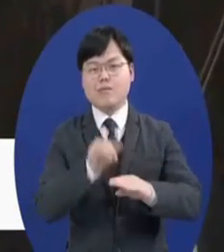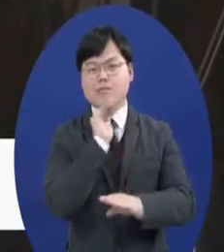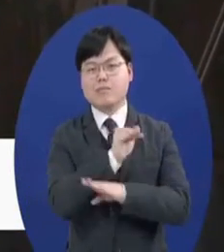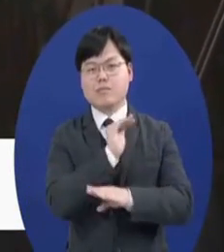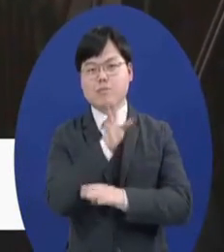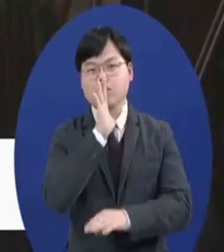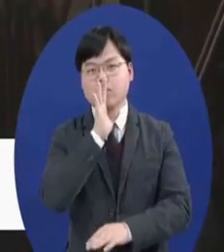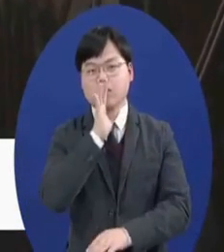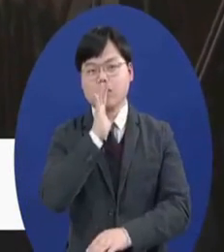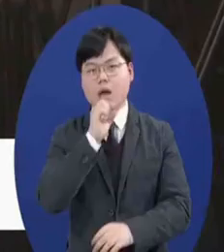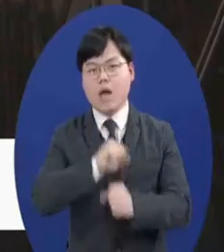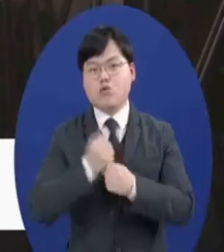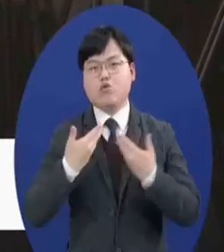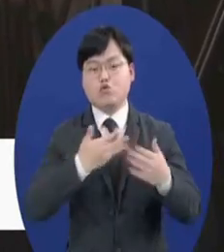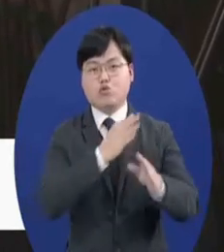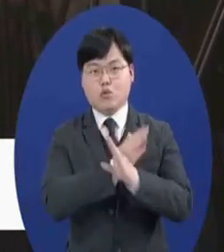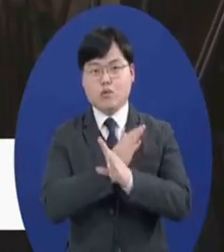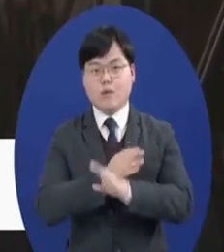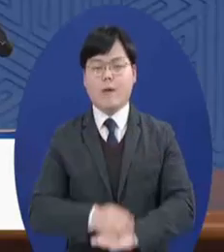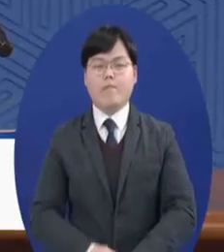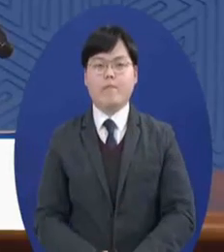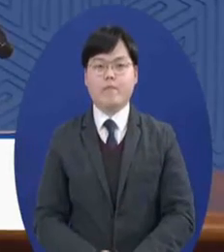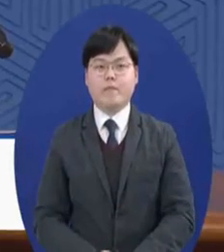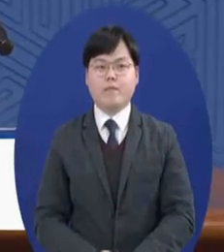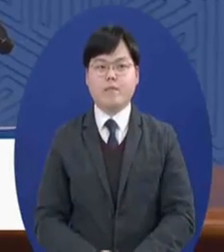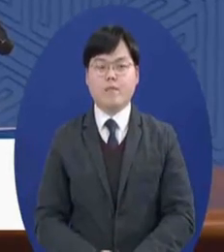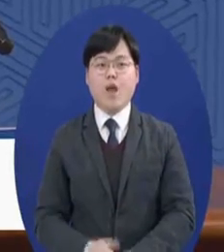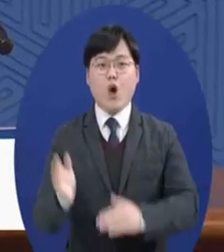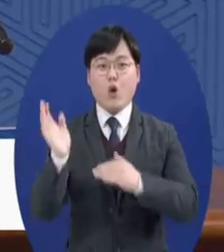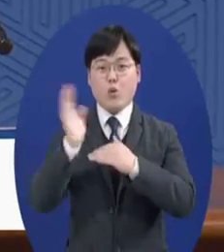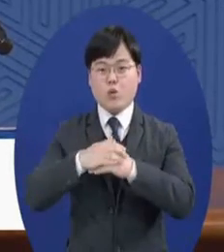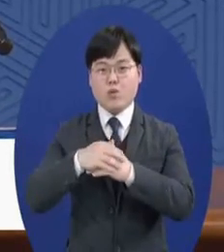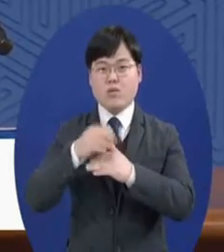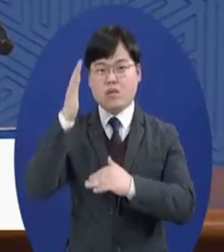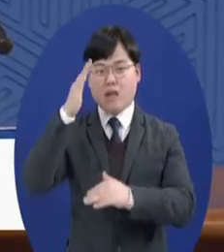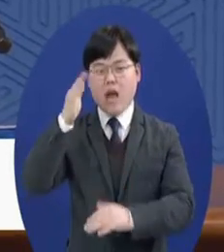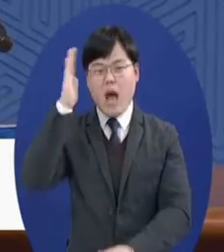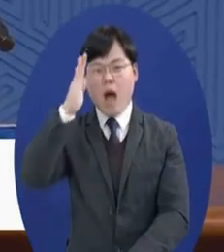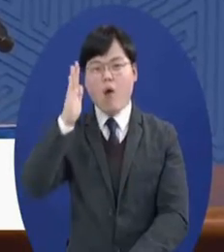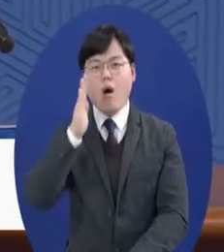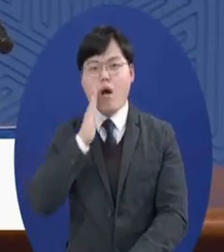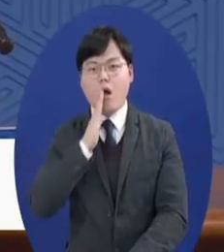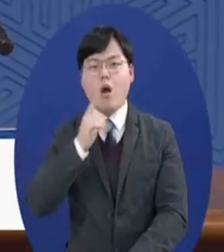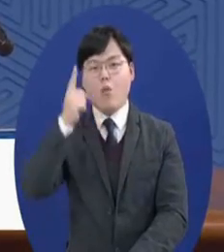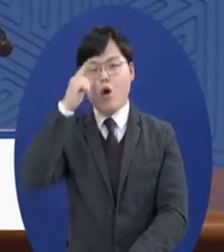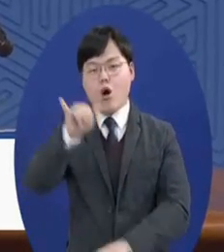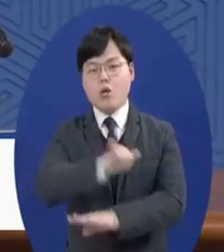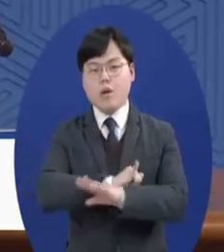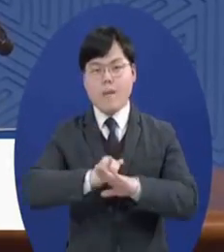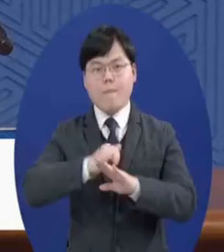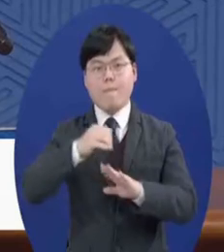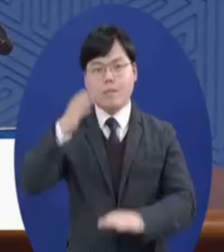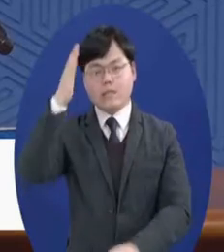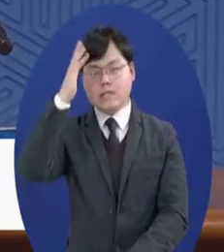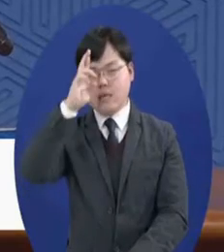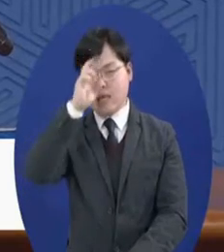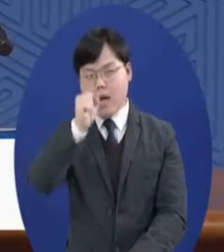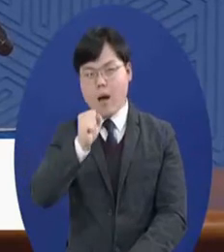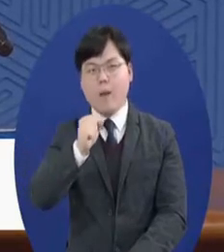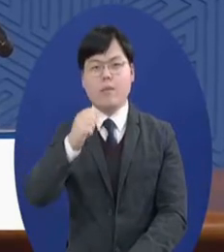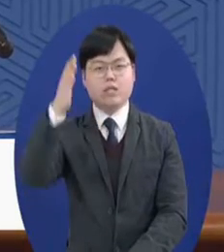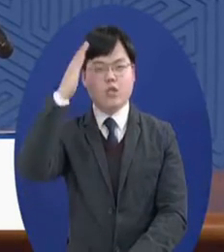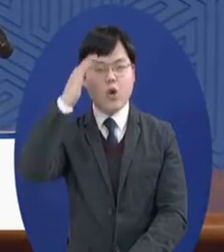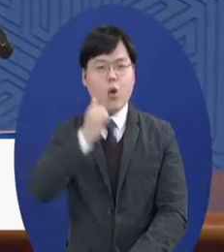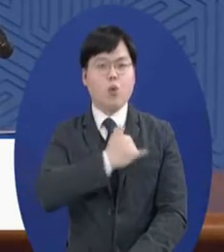гэдгийг зэвсэгт хүчний жанжин штабаас хэлж байна. Делегатын аав ээж ах дүү төрөл төсгөл Монгол улсын батлан амлах юм зэвсэгчний